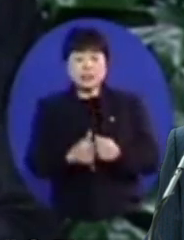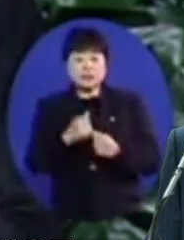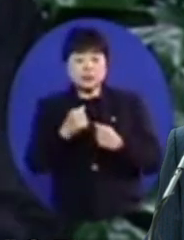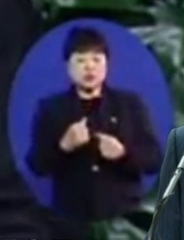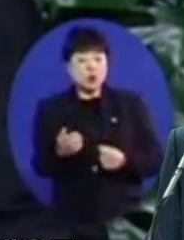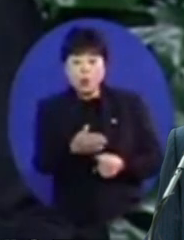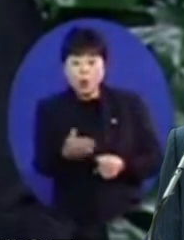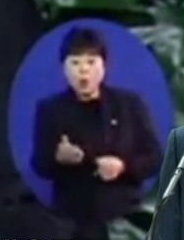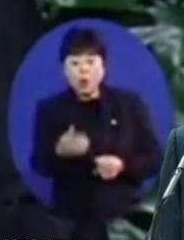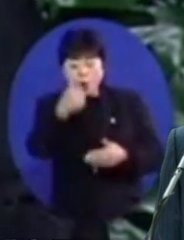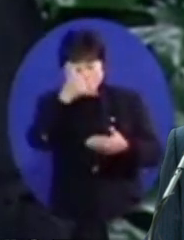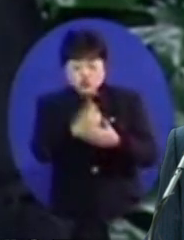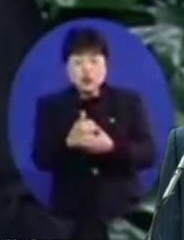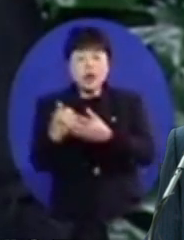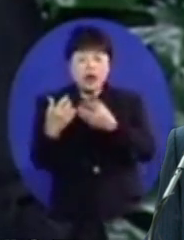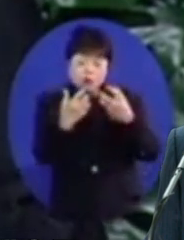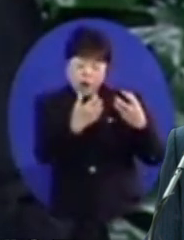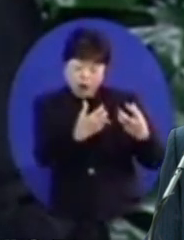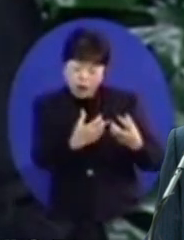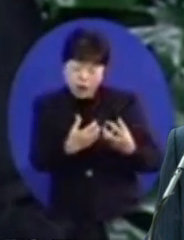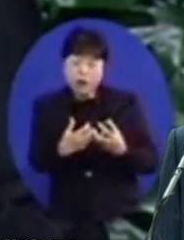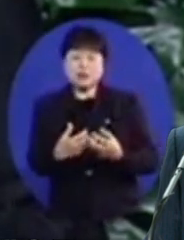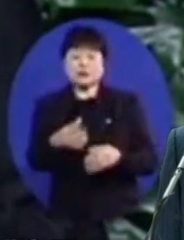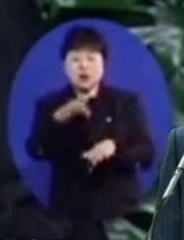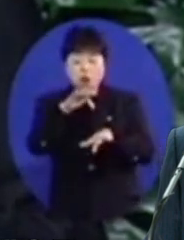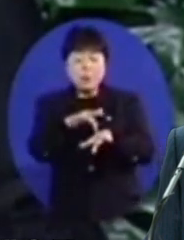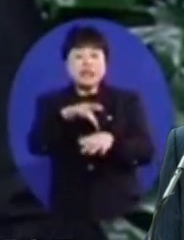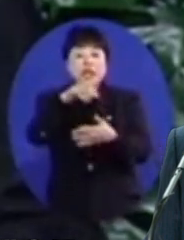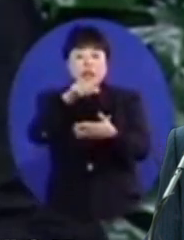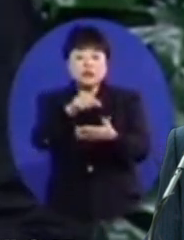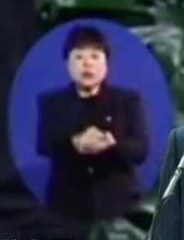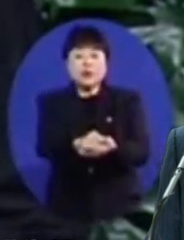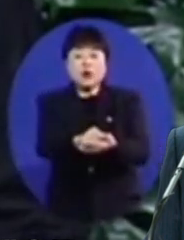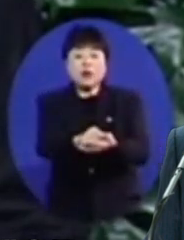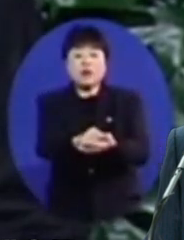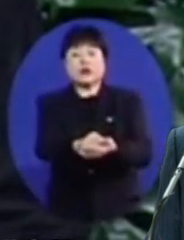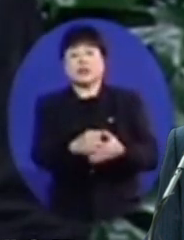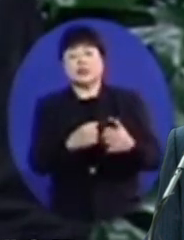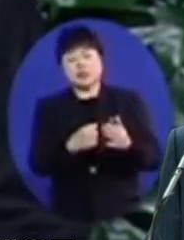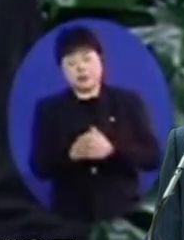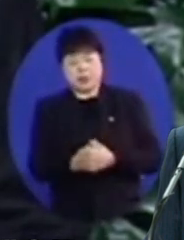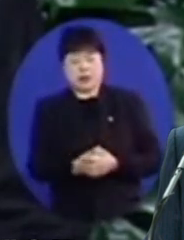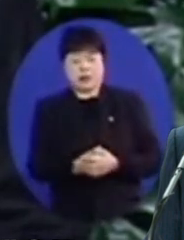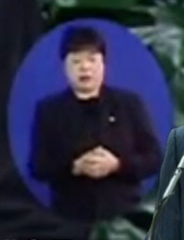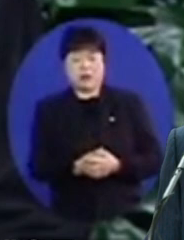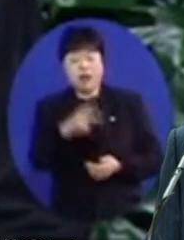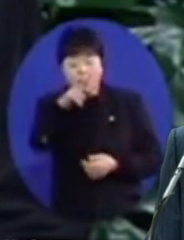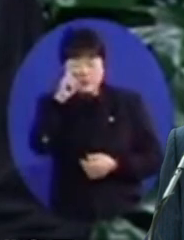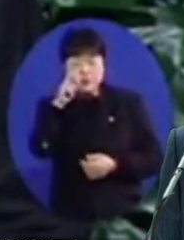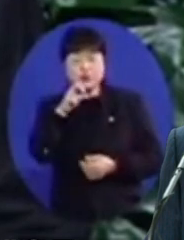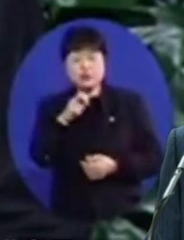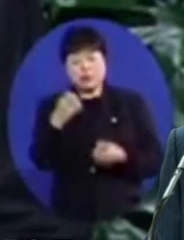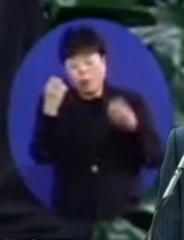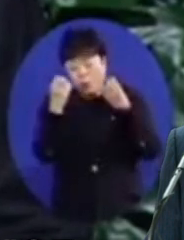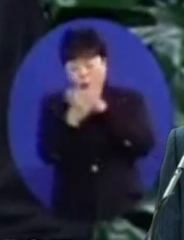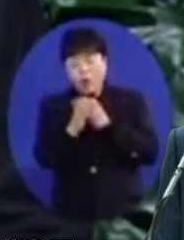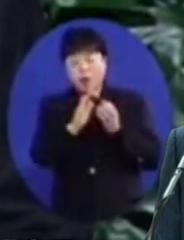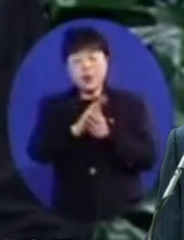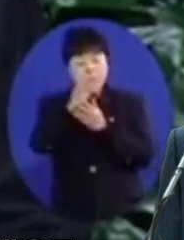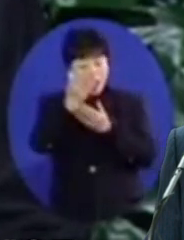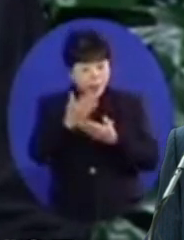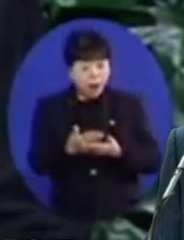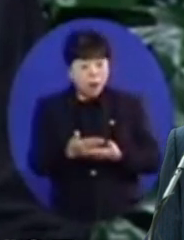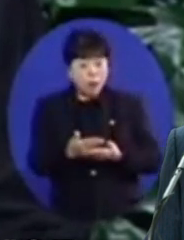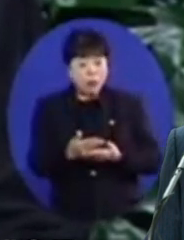계시지 않고 죄가 우리 마음을 점령하고 마귀가 우리를 점령했으면 그것은 언제고 미움과 오해로 변화되고